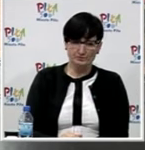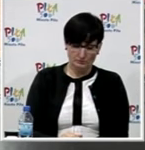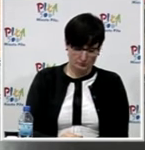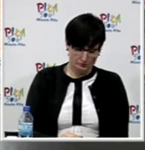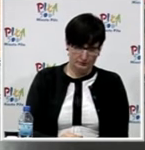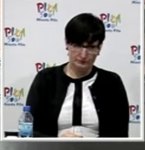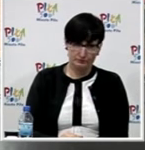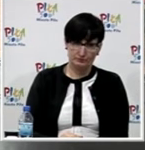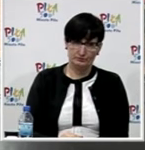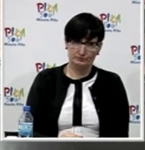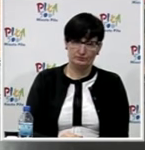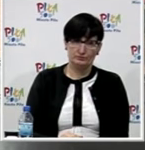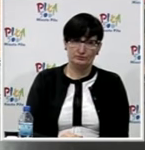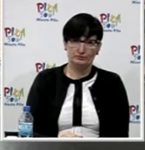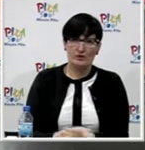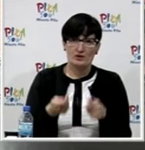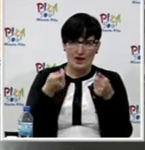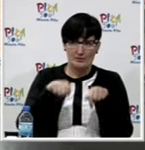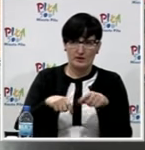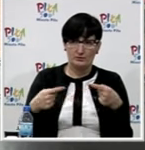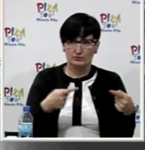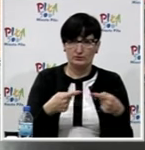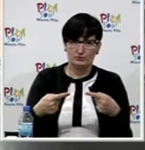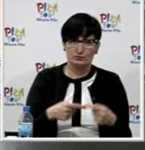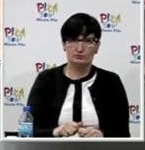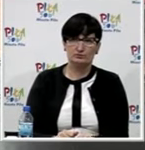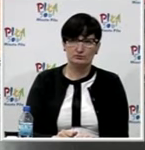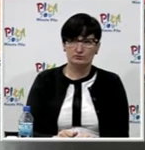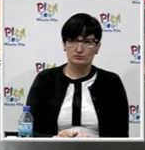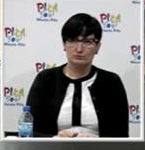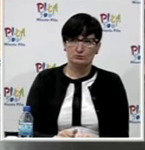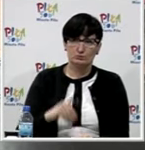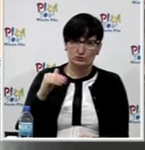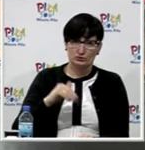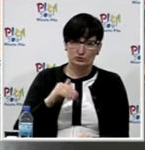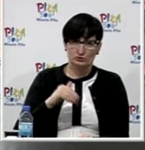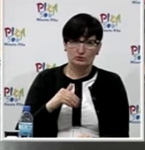Nie widzę dalszych zgłoszeń, zamykam dyskusję. Możemy przystąpić do głosowania.